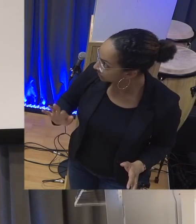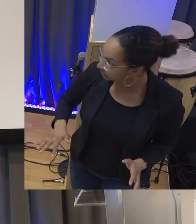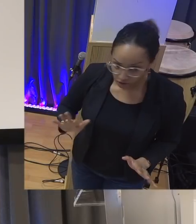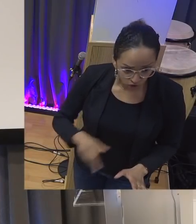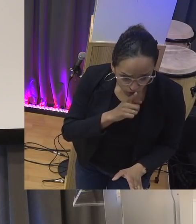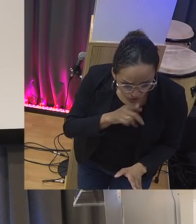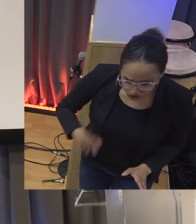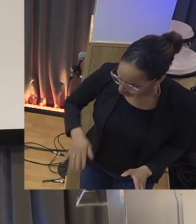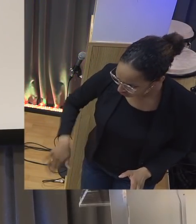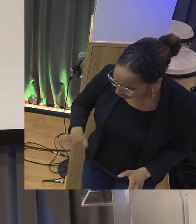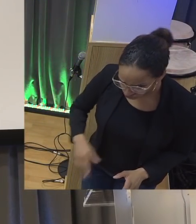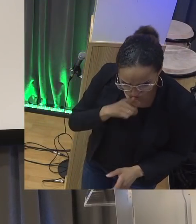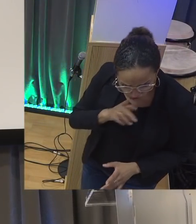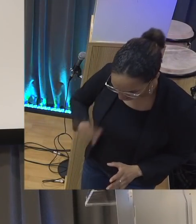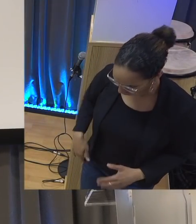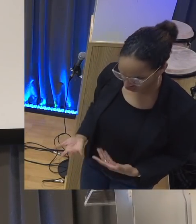pas trop fort.